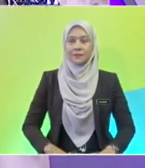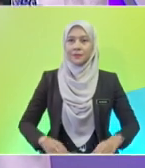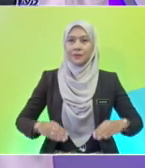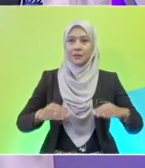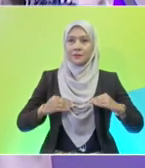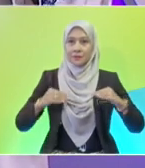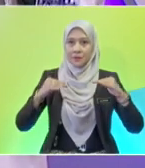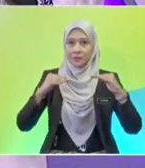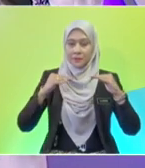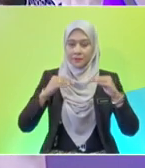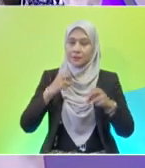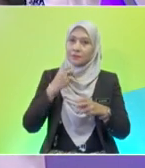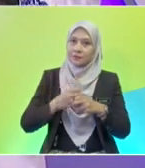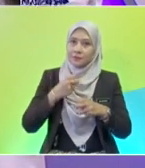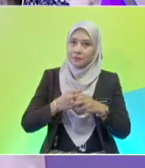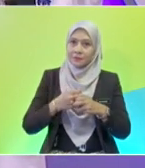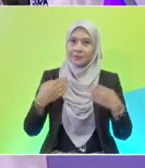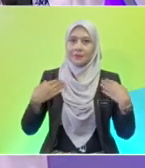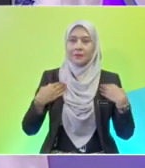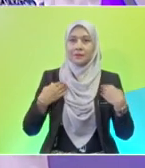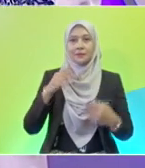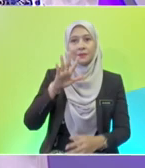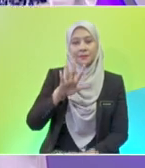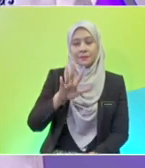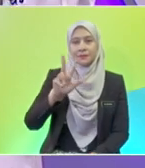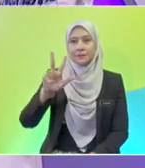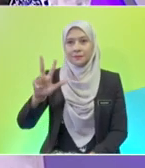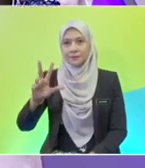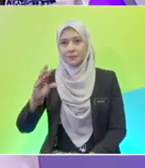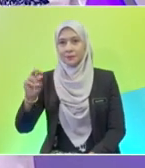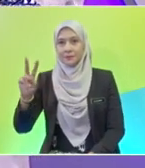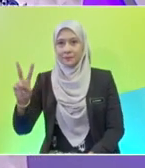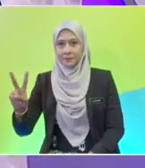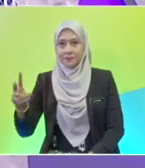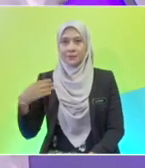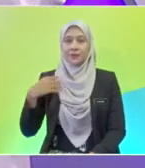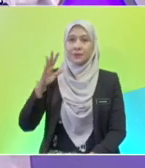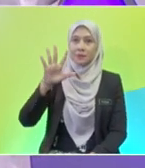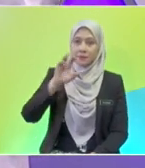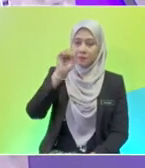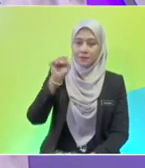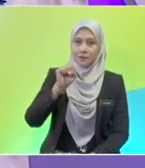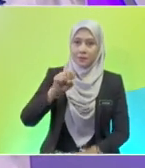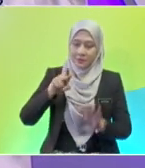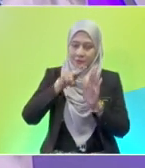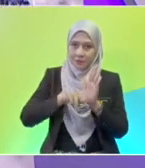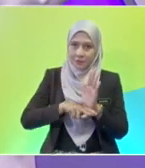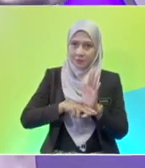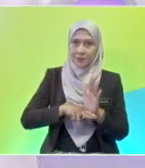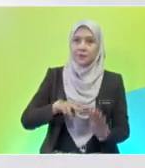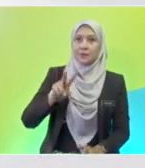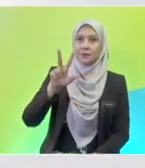5 3 dan 2 Oke yaitu dimasukkan arus rendah 3 soal dan arah sederhana